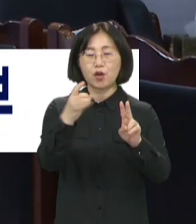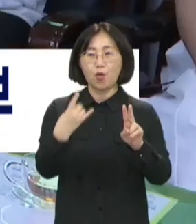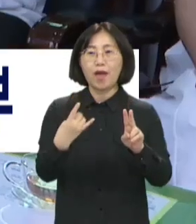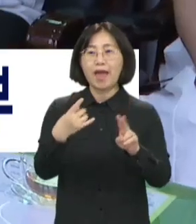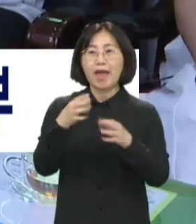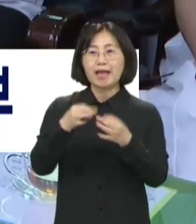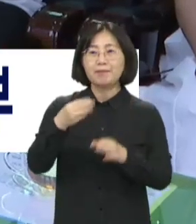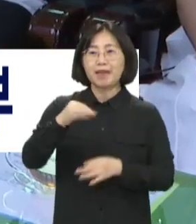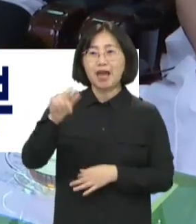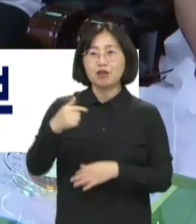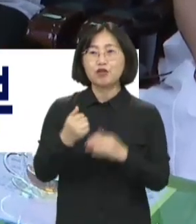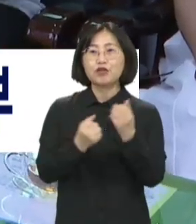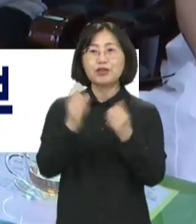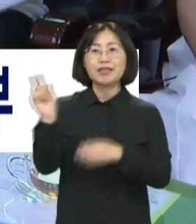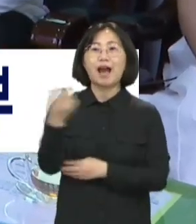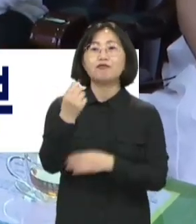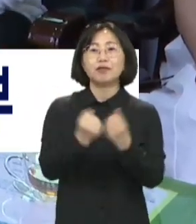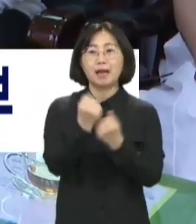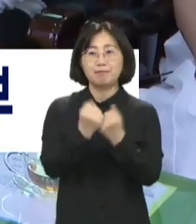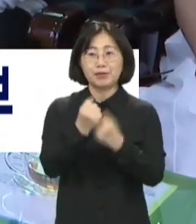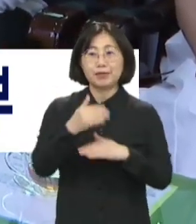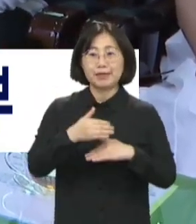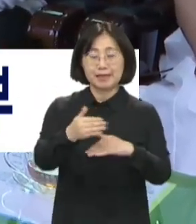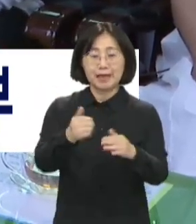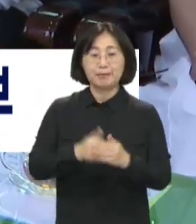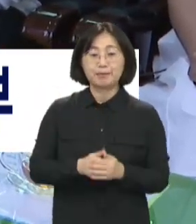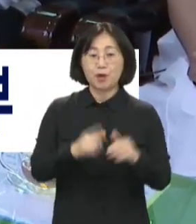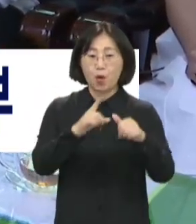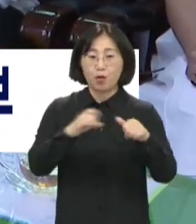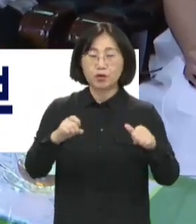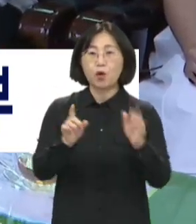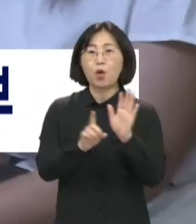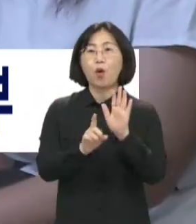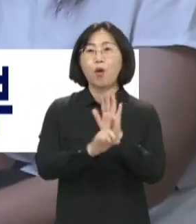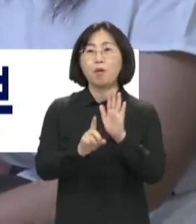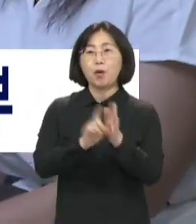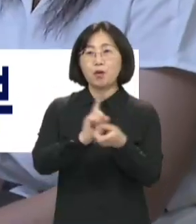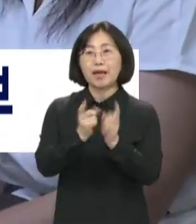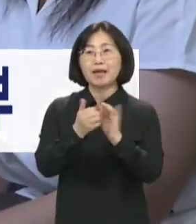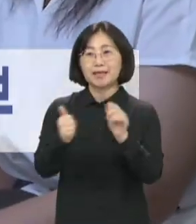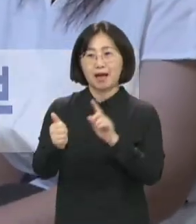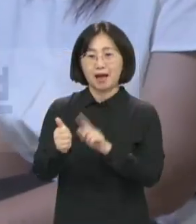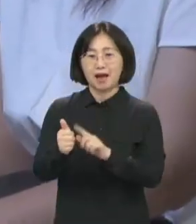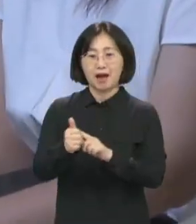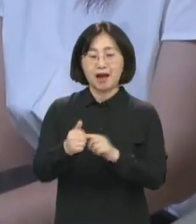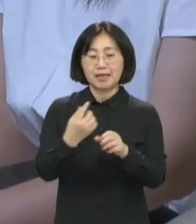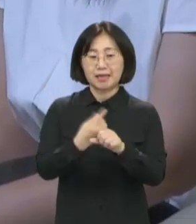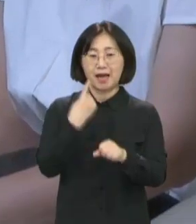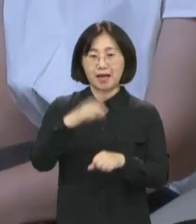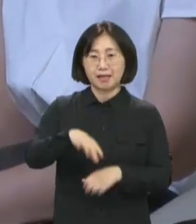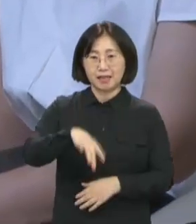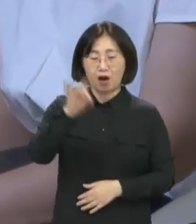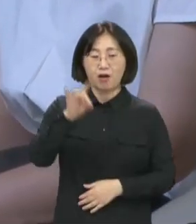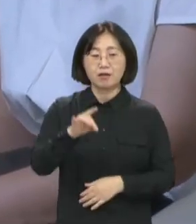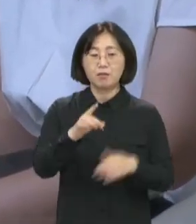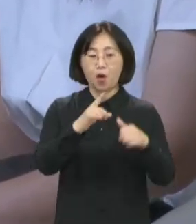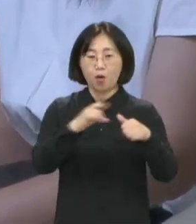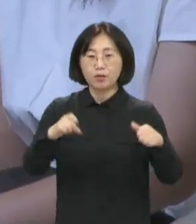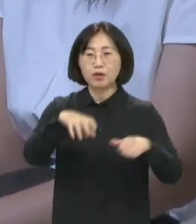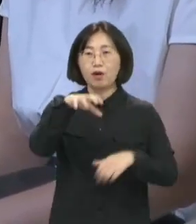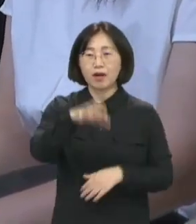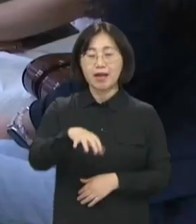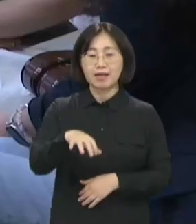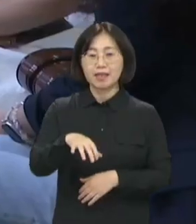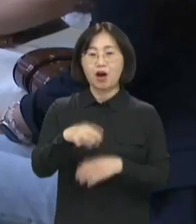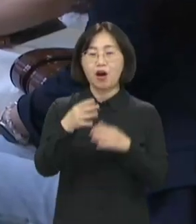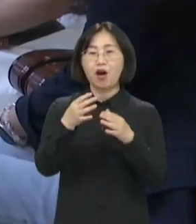김태균 야구 캠프를 진행하기로 했습니다. 홍성군 홍보대사인 김해설위원은 지난해 처음으로 홍성에서